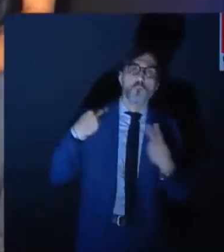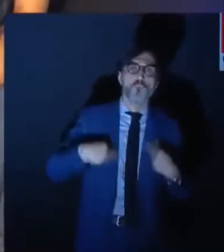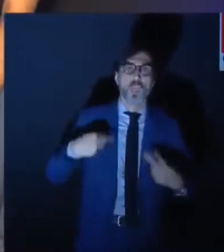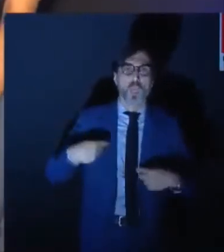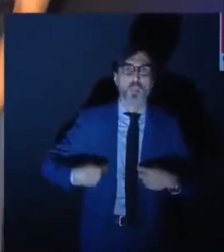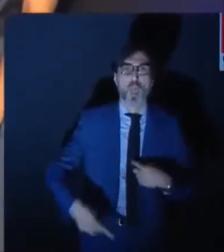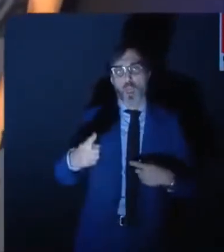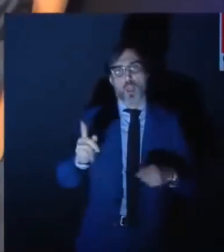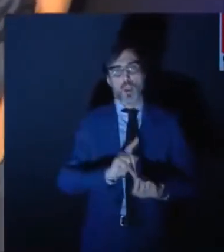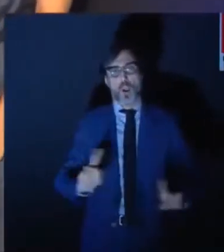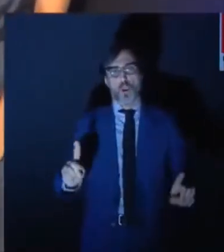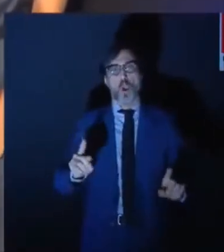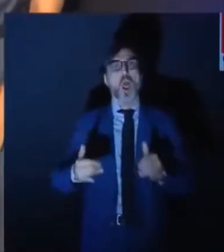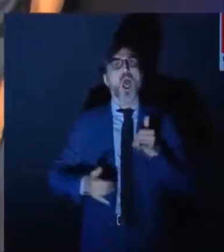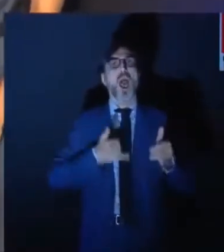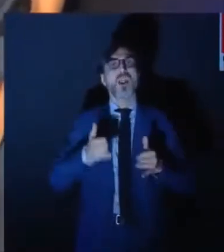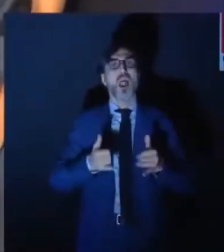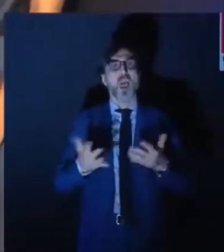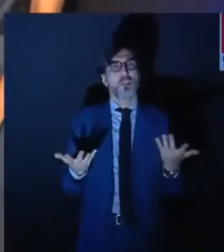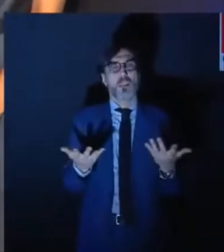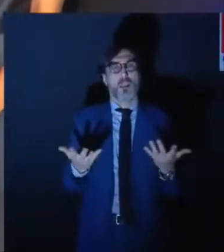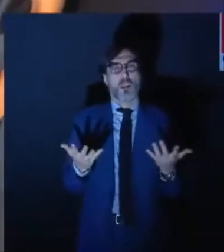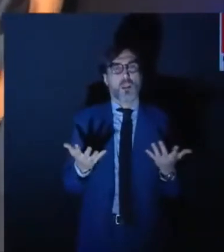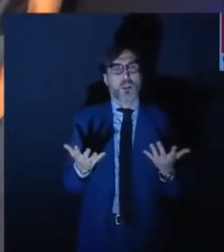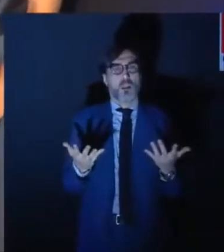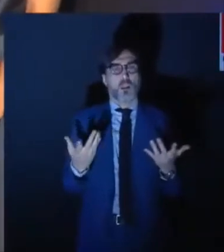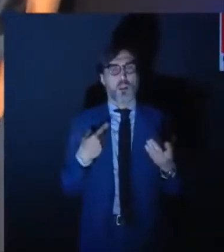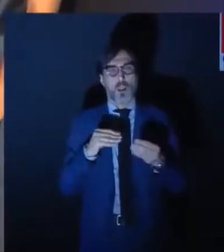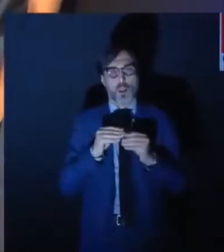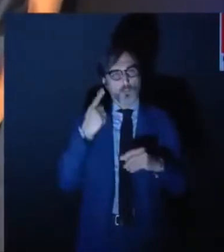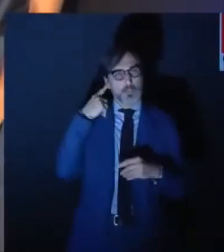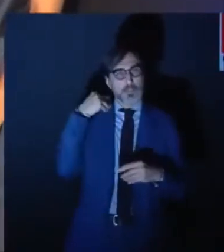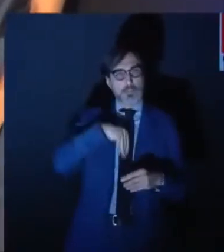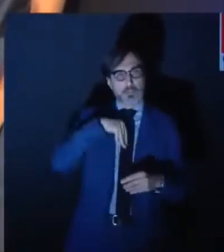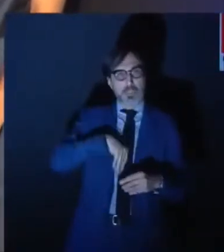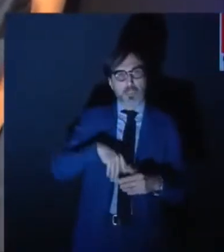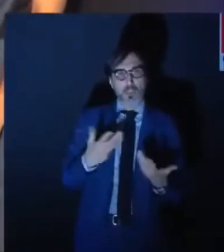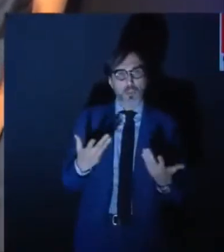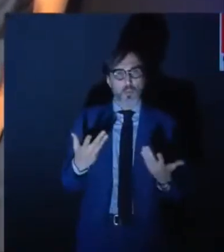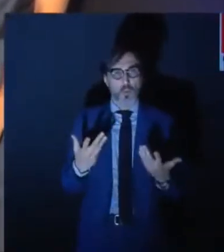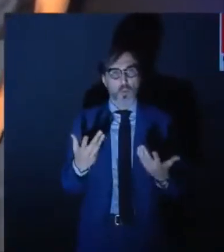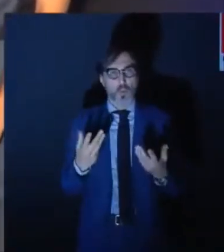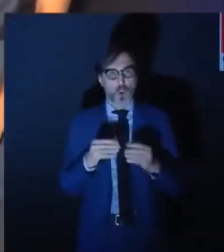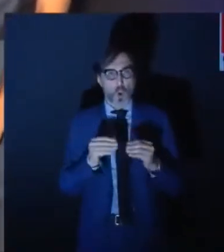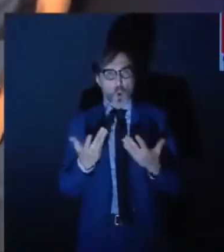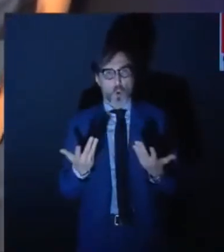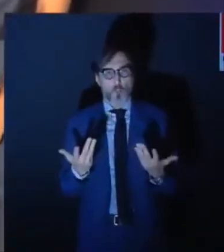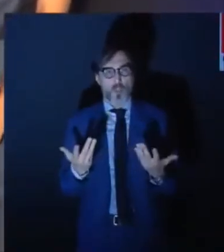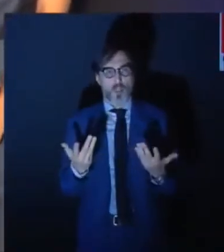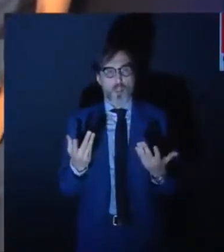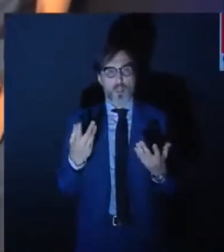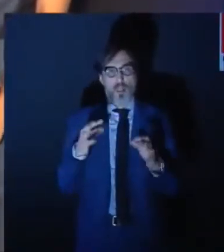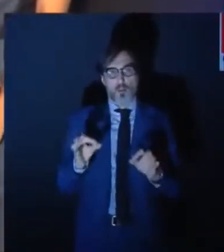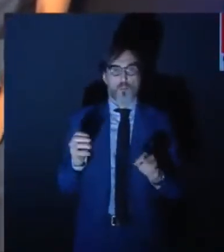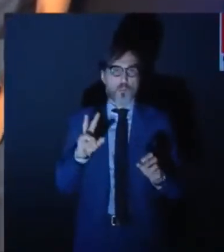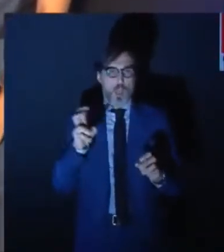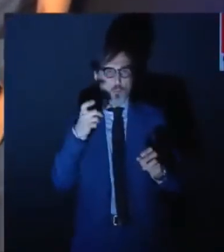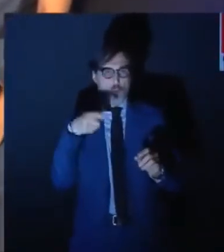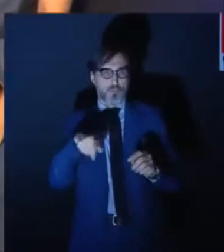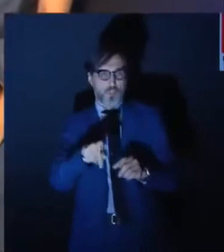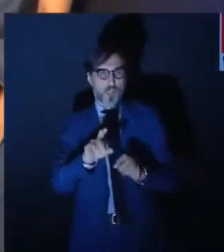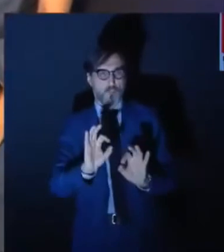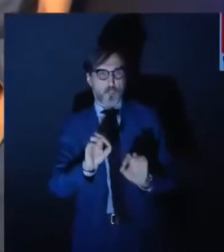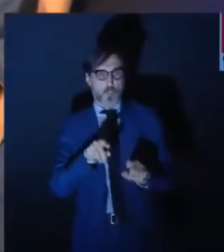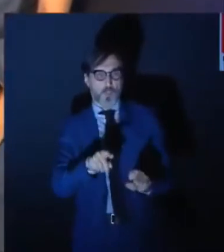rider in questo momento che come ti sei sentito no quando insomma se ne approfittavano pure un po di